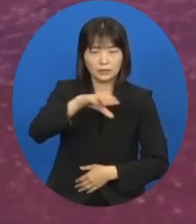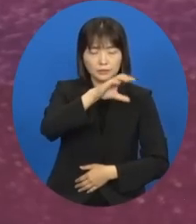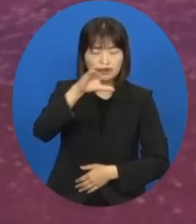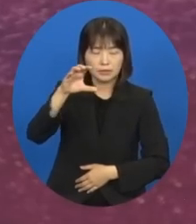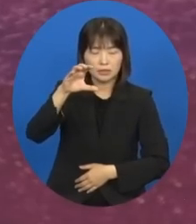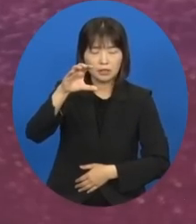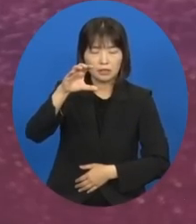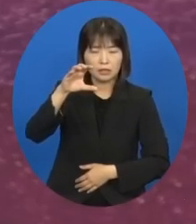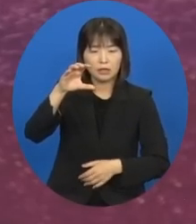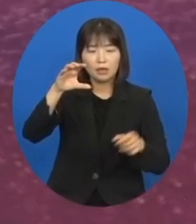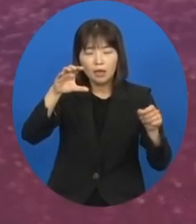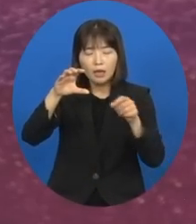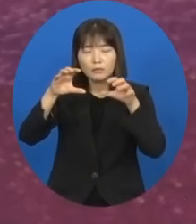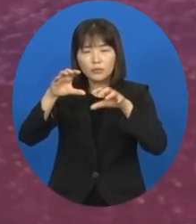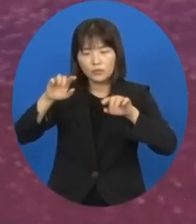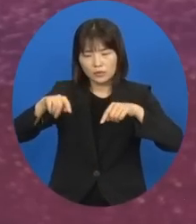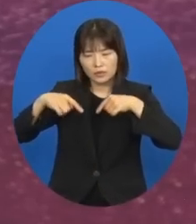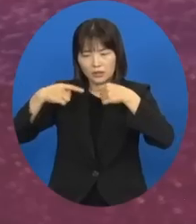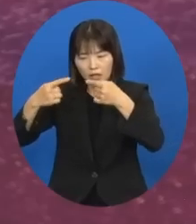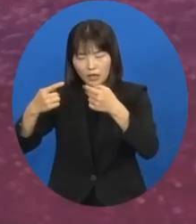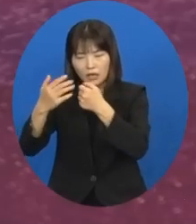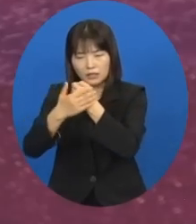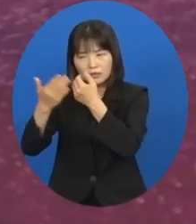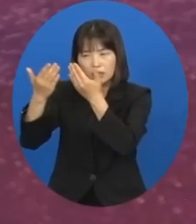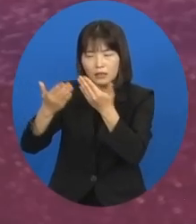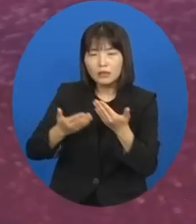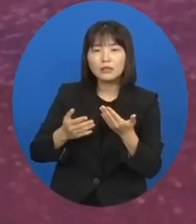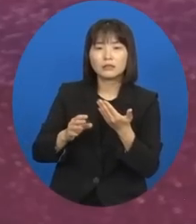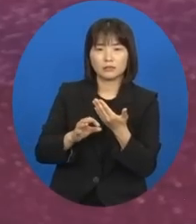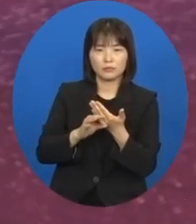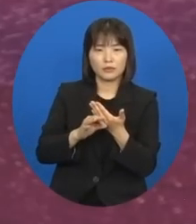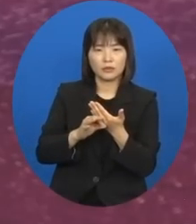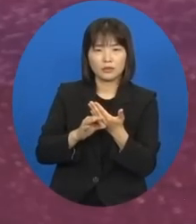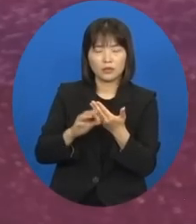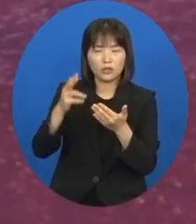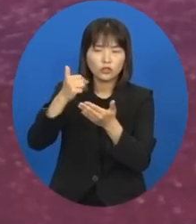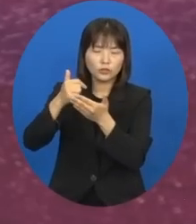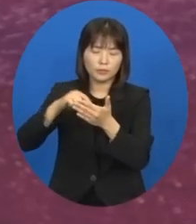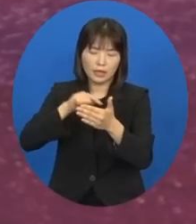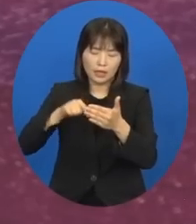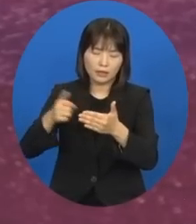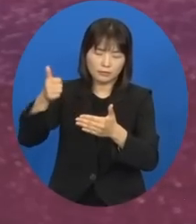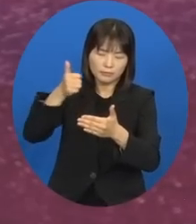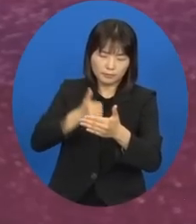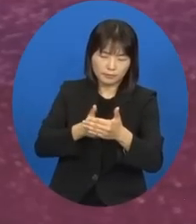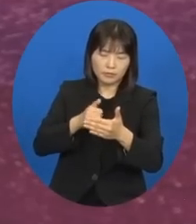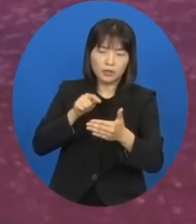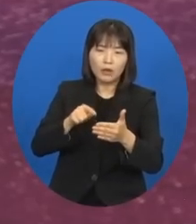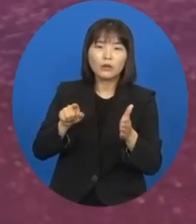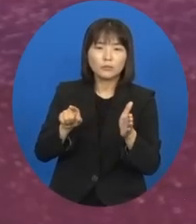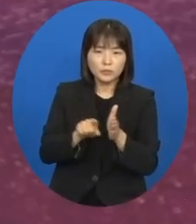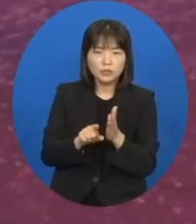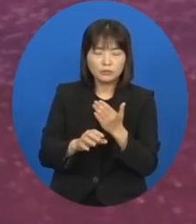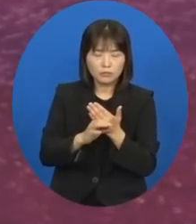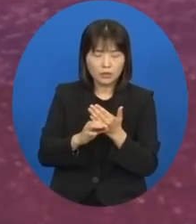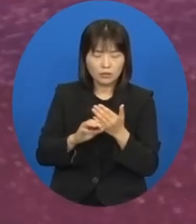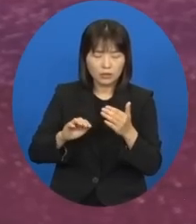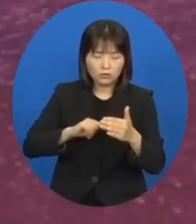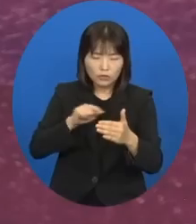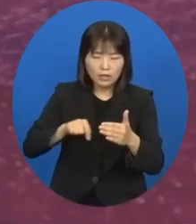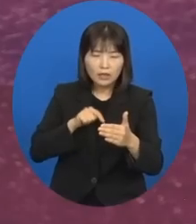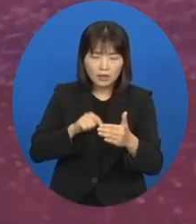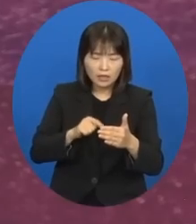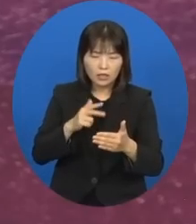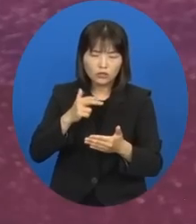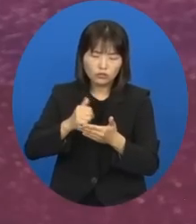나아가 은혜로 채워지면 그 주님이 내 안에 계심을 믿으면 우리 안에서 주님이